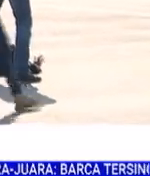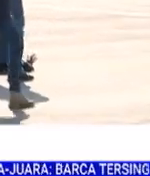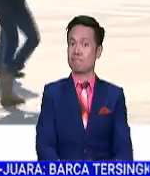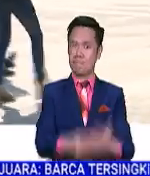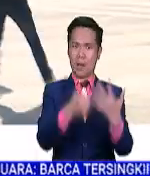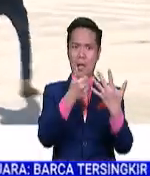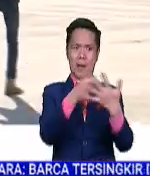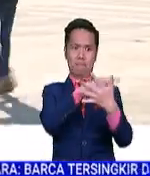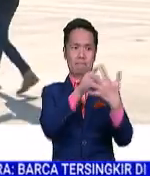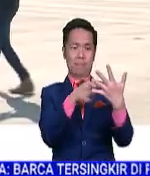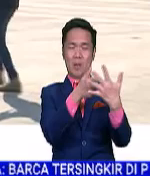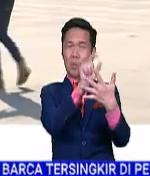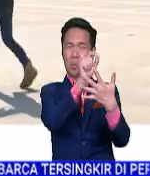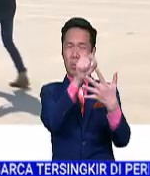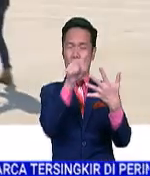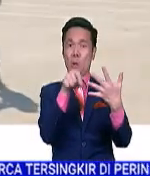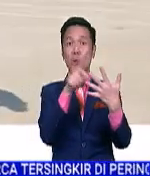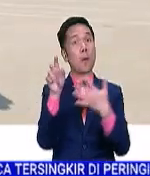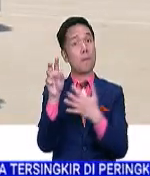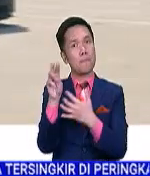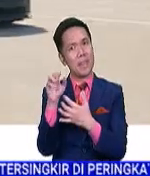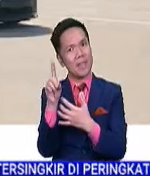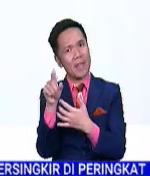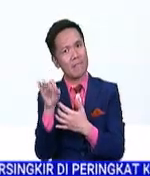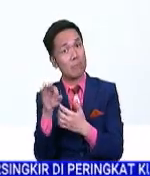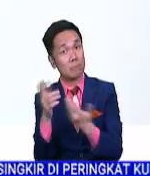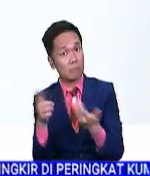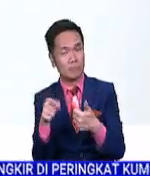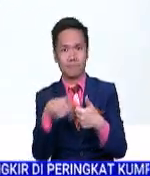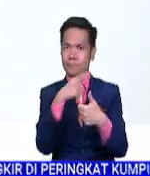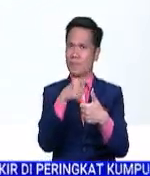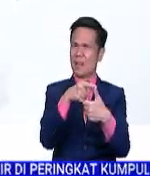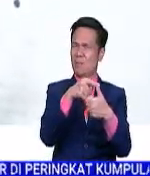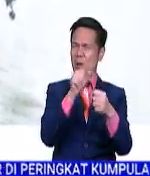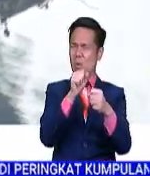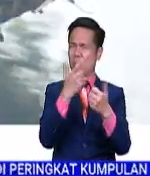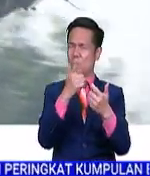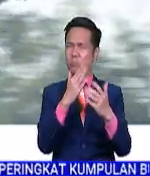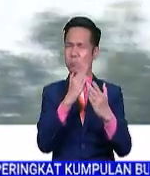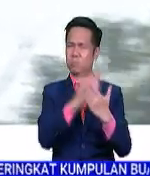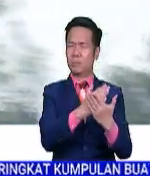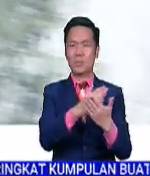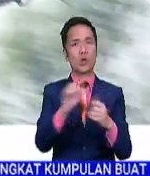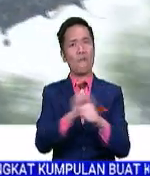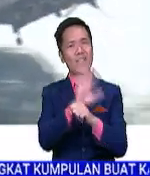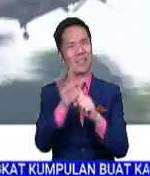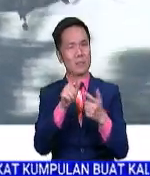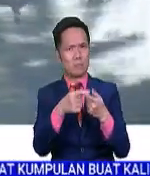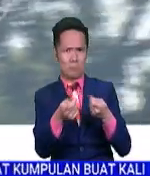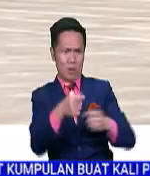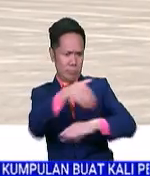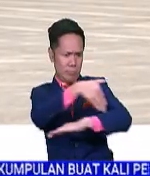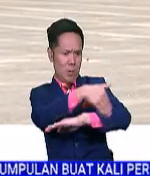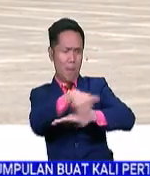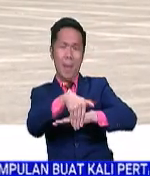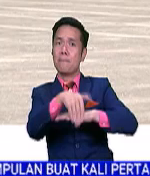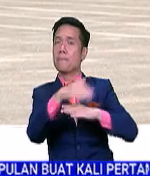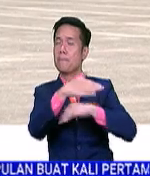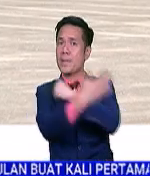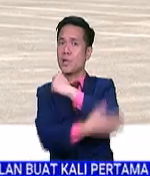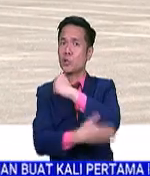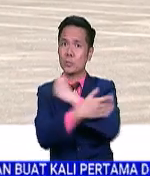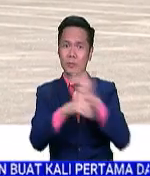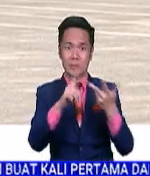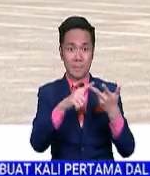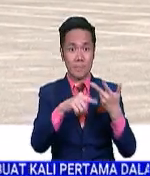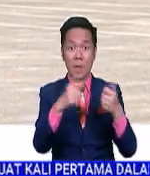Enam aspirasi yang ditetapkan MINDEF ialah memerangi COVID-19, mengawal sempadan negara,